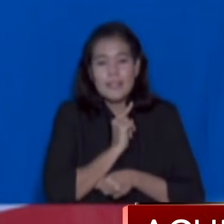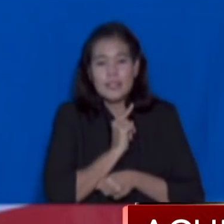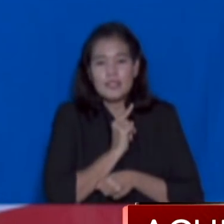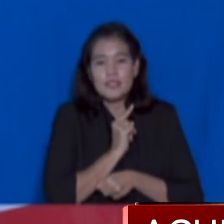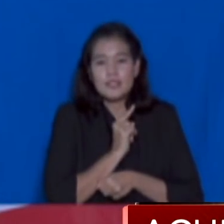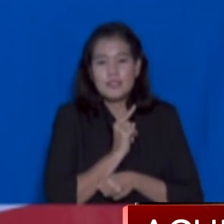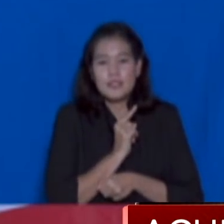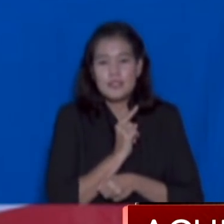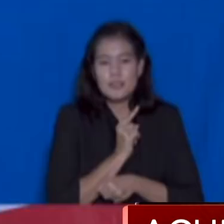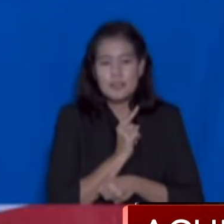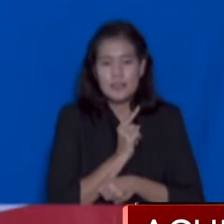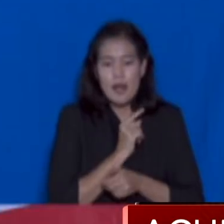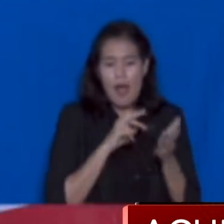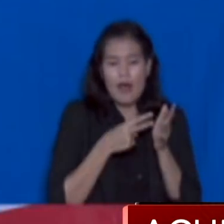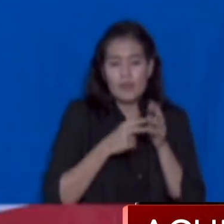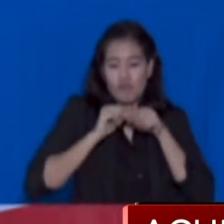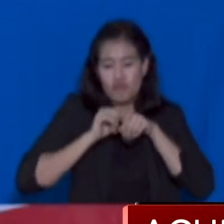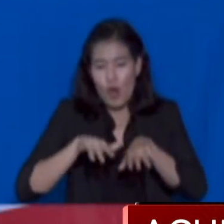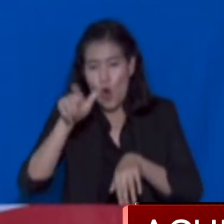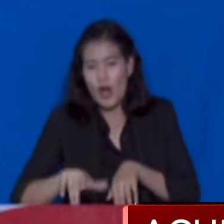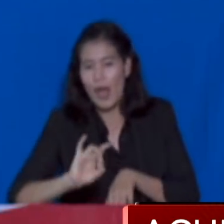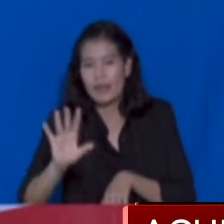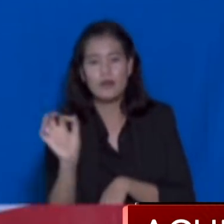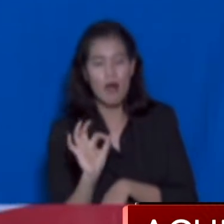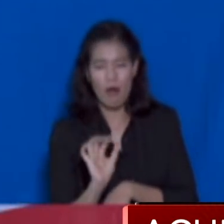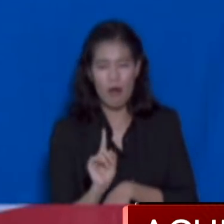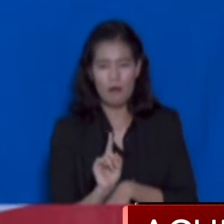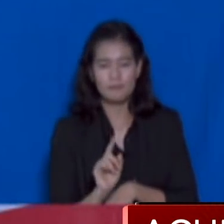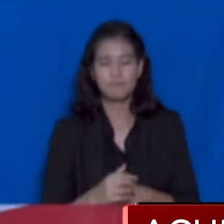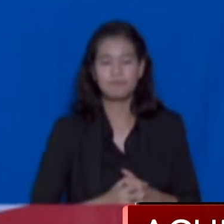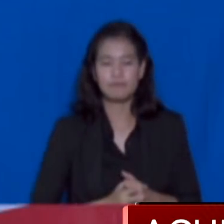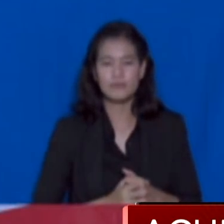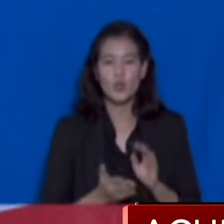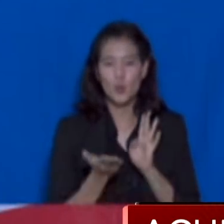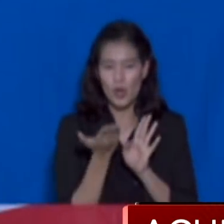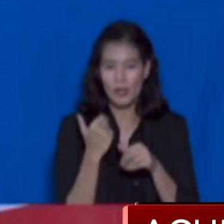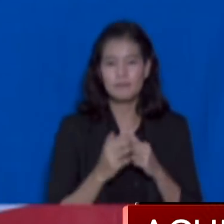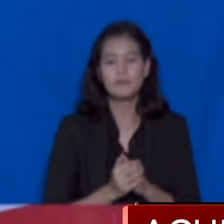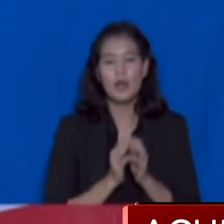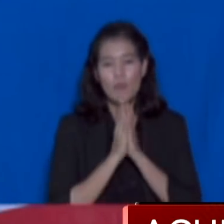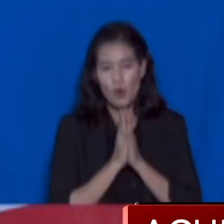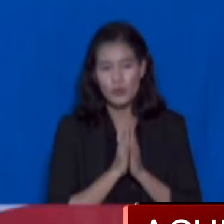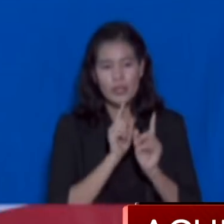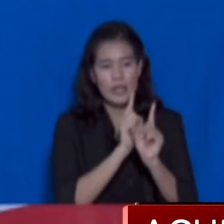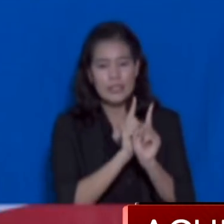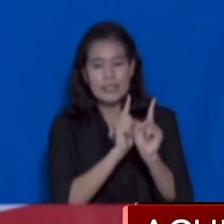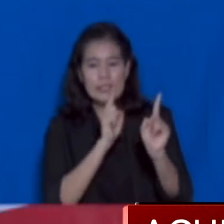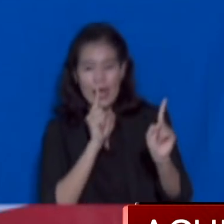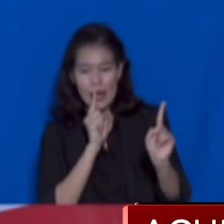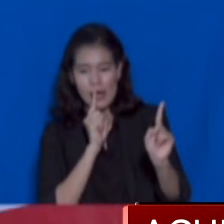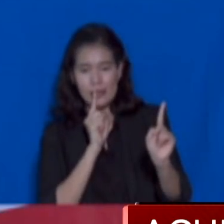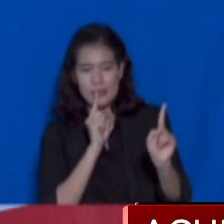agar tidak menular ke orang lain sekali lagi jaga jarak dalam